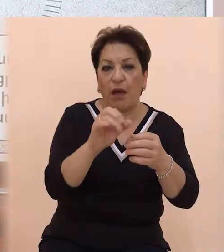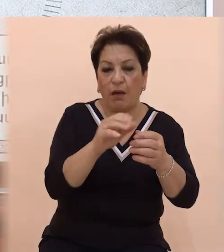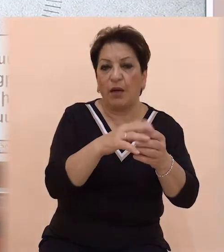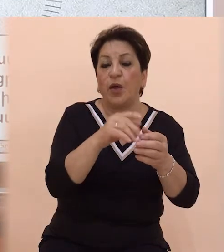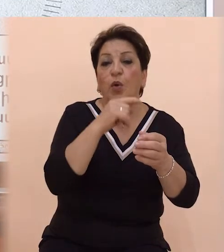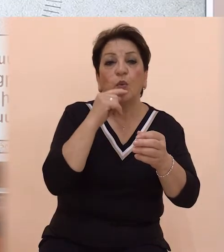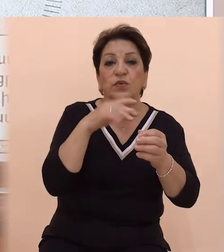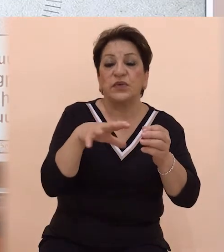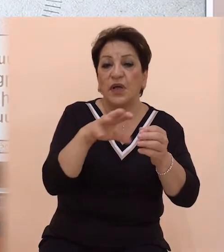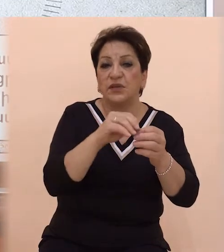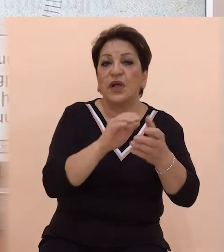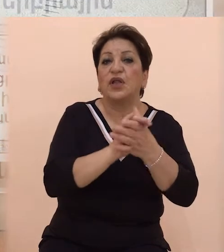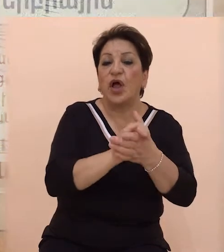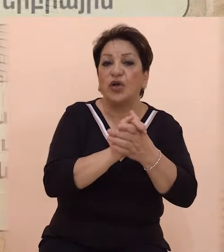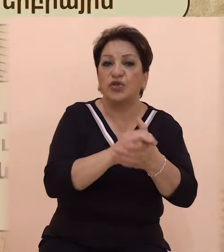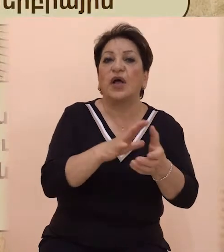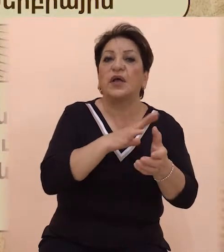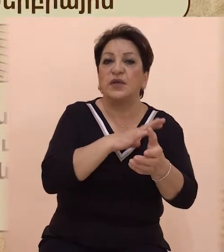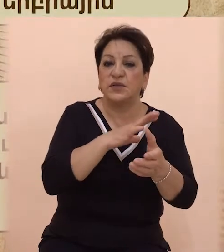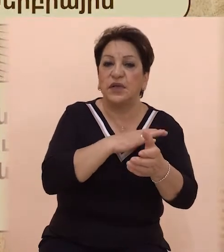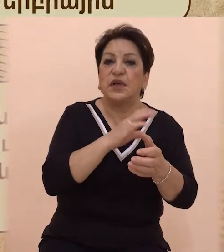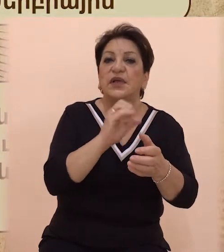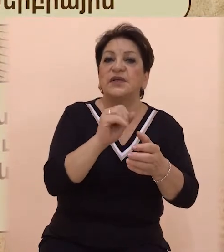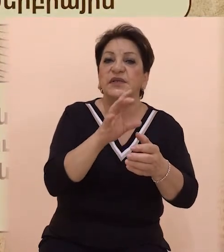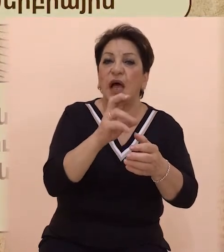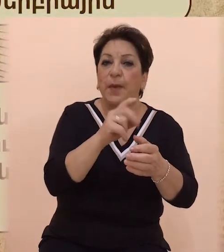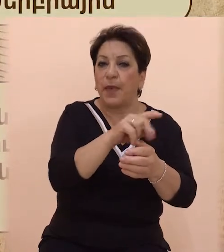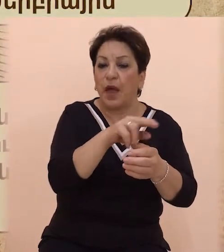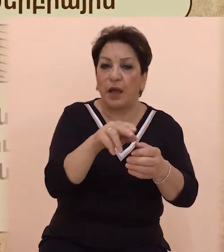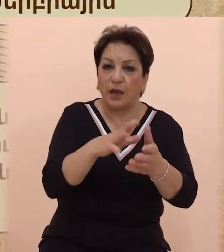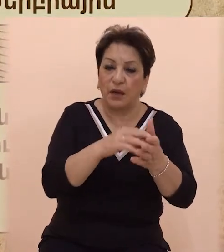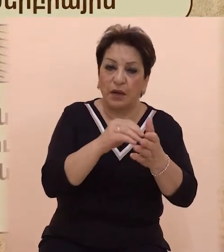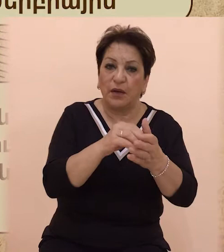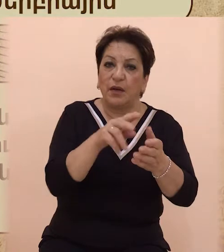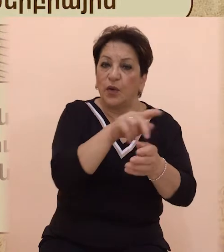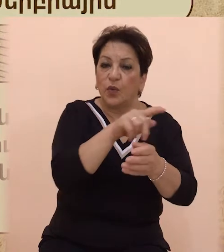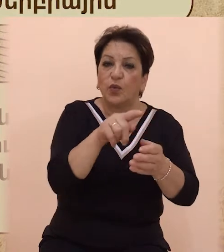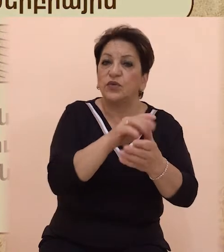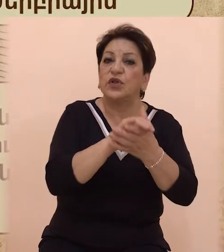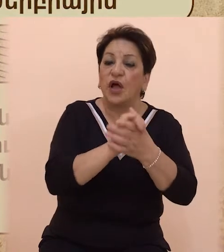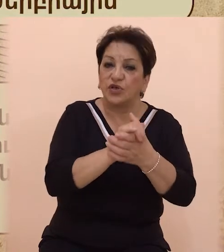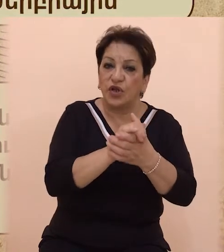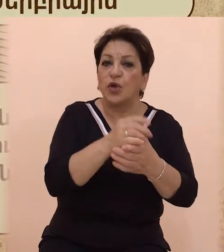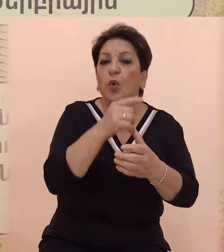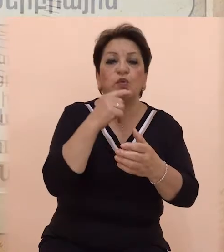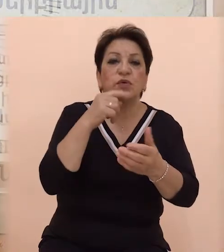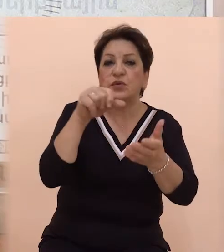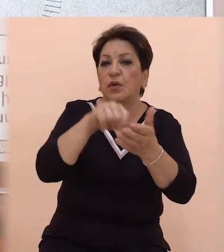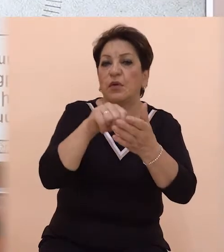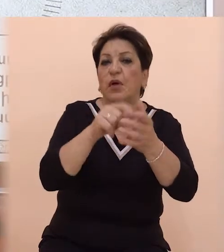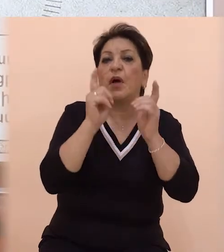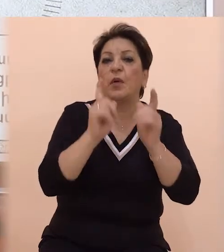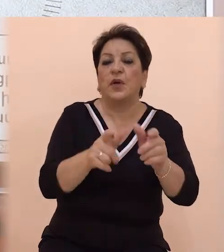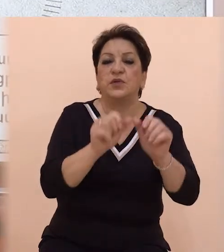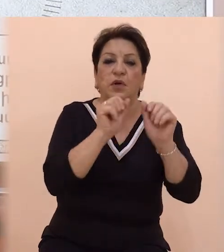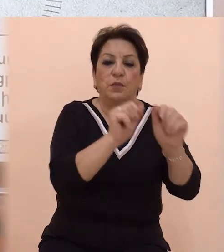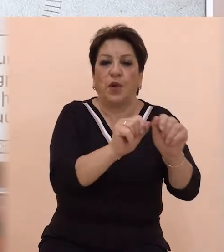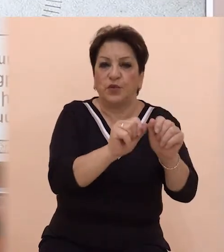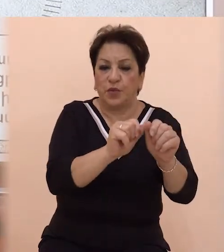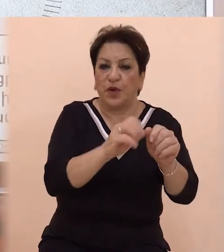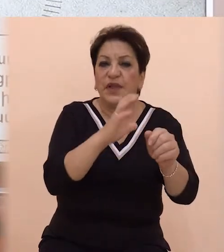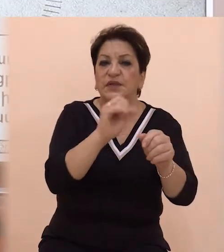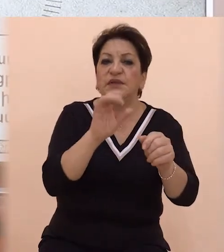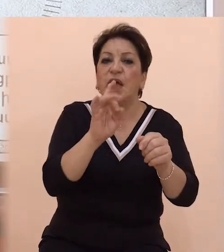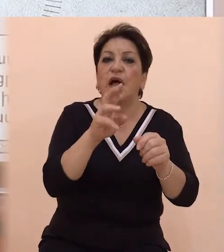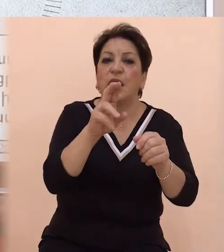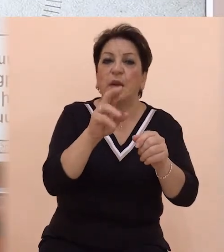Հուսաստանը դաշնակից երգիր էր Սերբիային, անմիջապես իր աջակտությունը հայտնեց Սերբիային։ Եվ